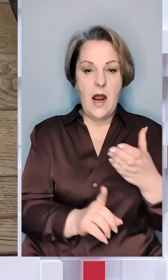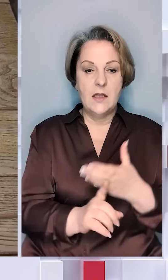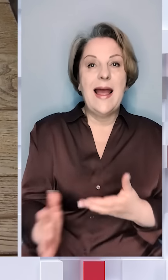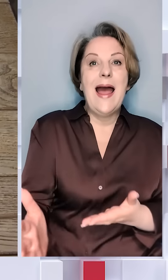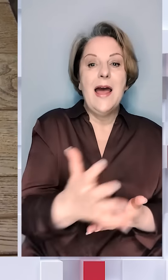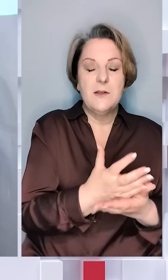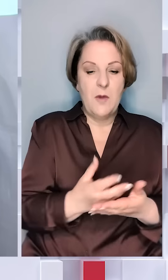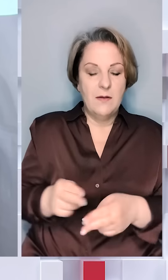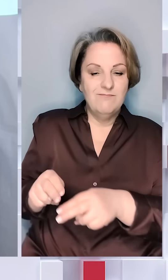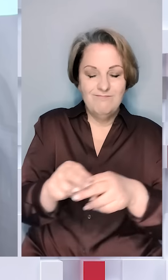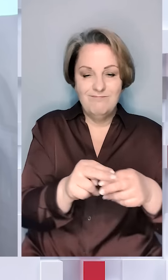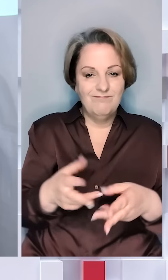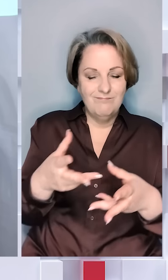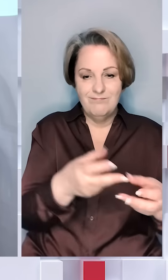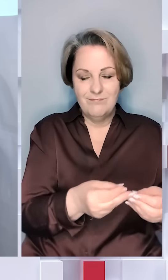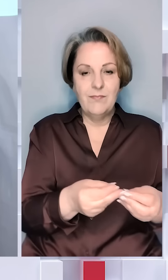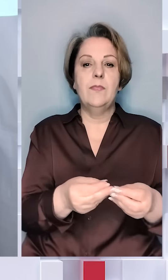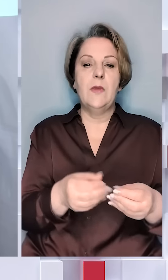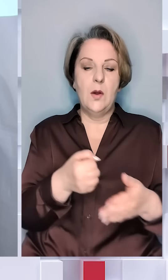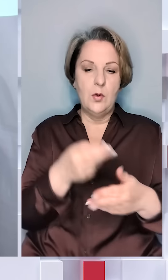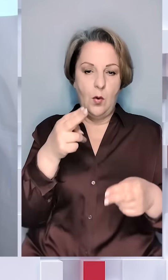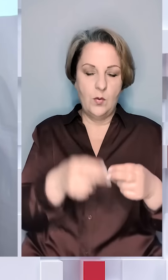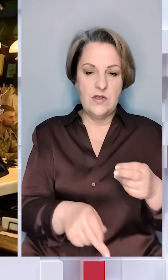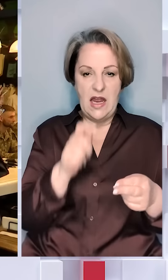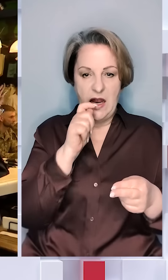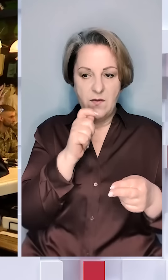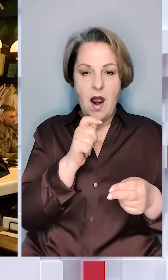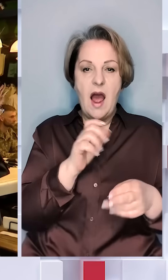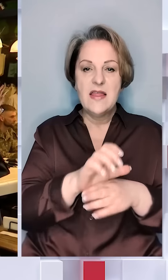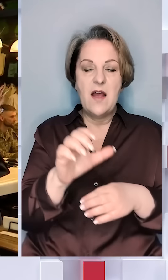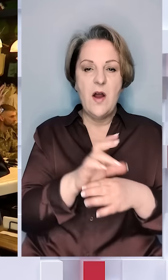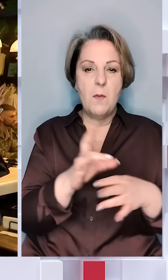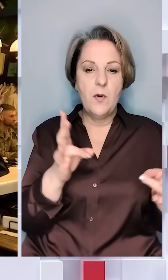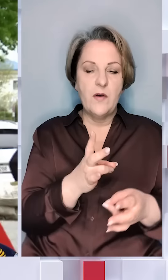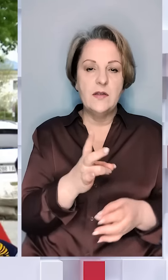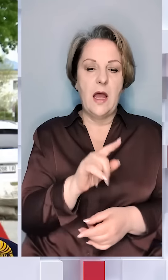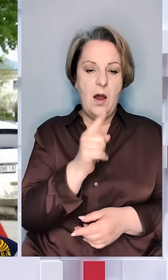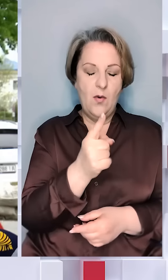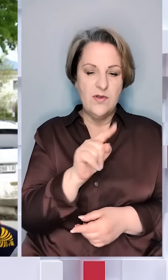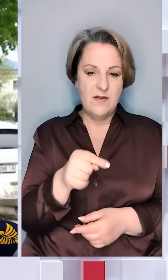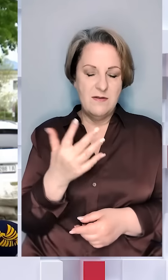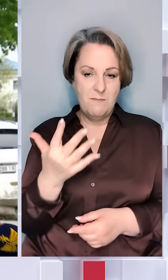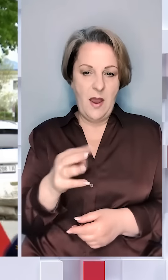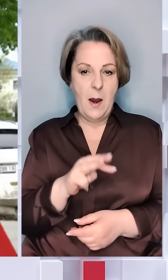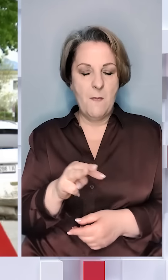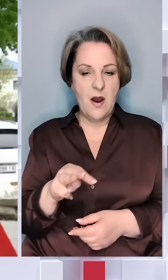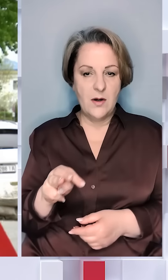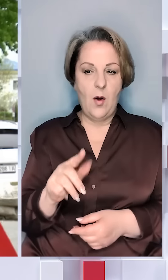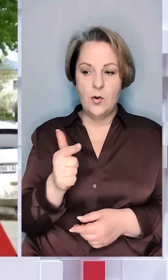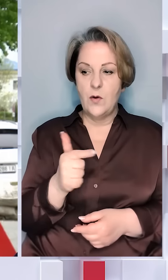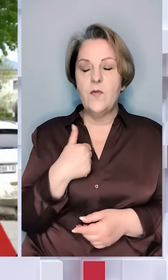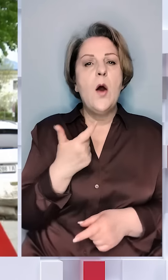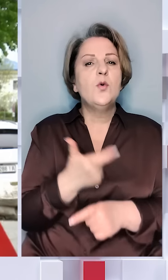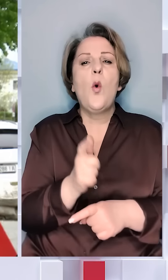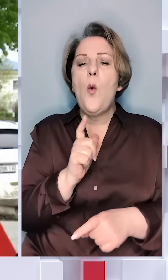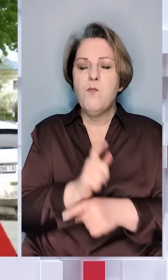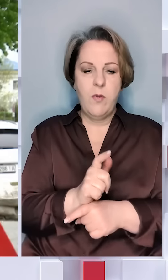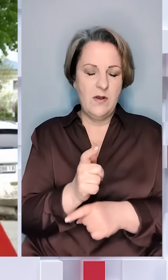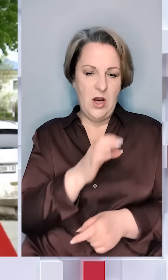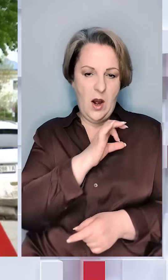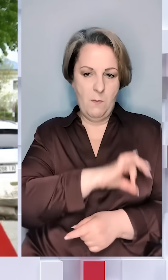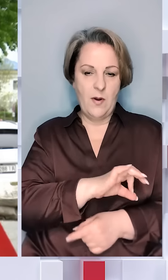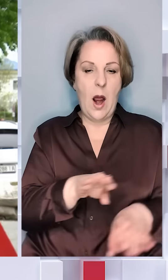розпочала збір коштів. До кінця квітня їм потрібно на виробництво 1,5 мільйона гривень. У нас є найбільша перевага в